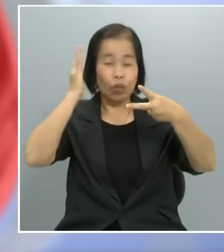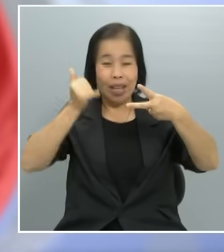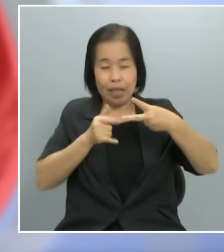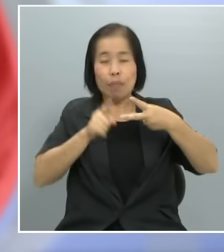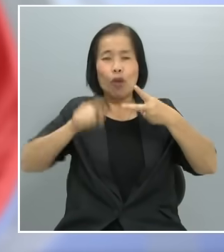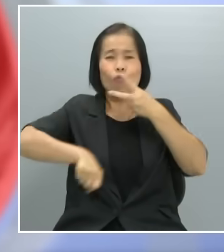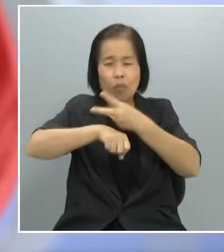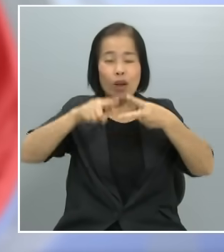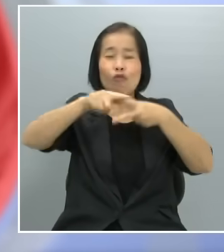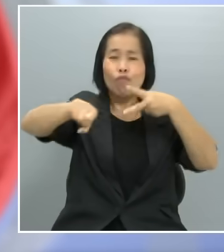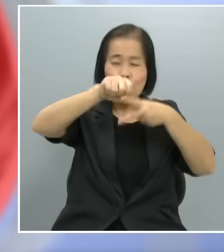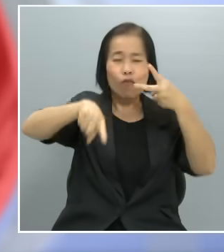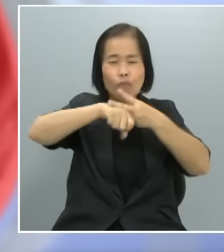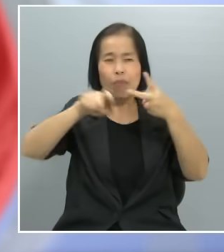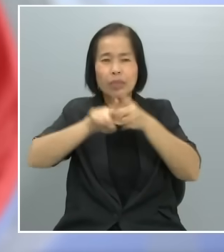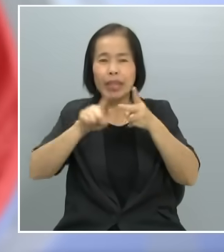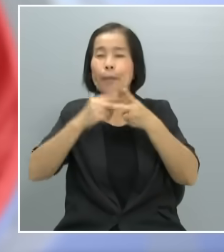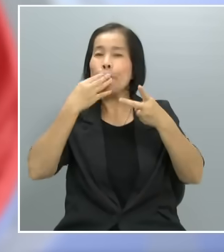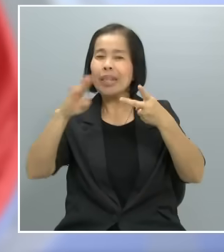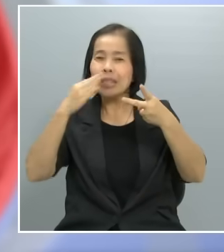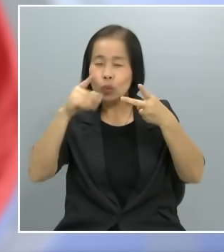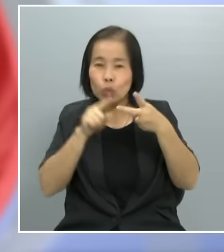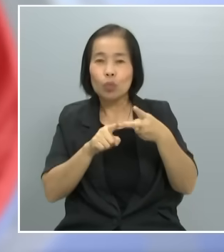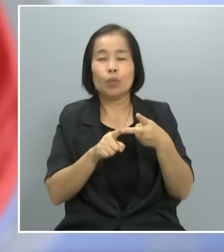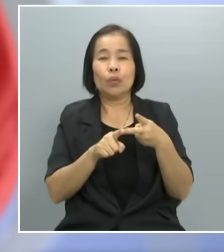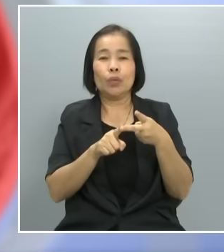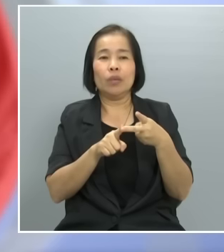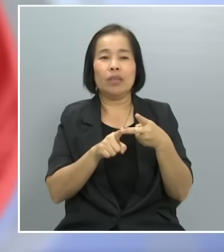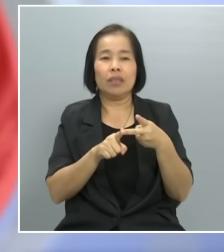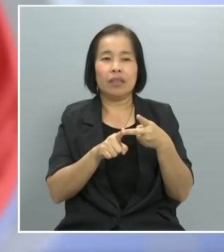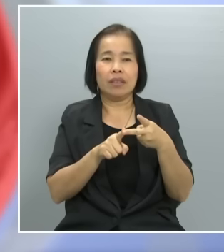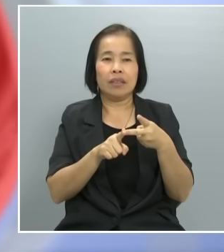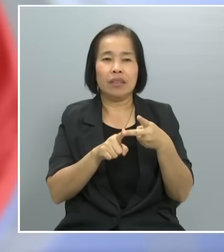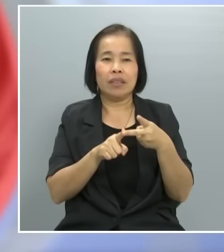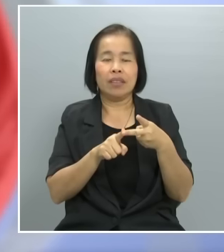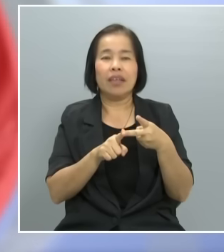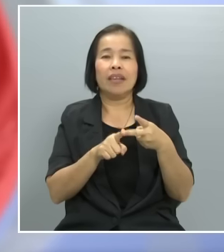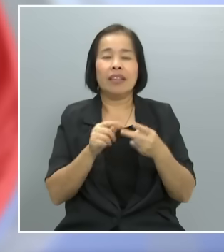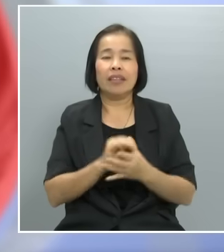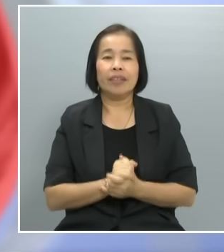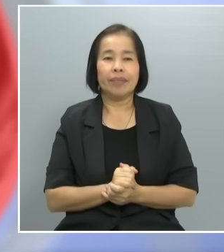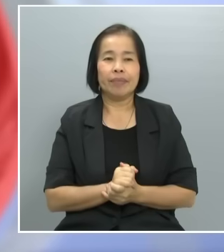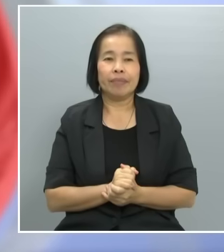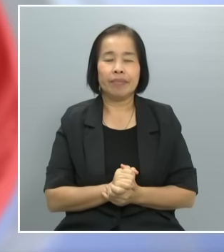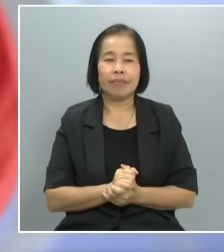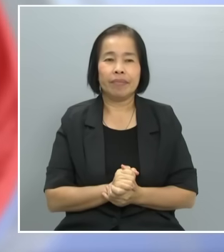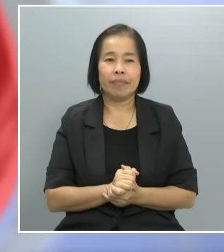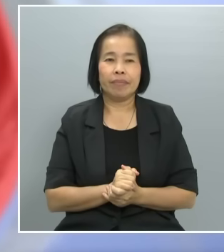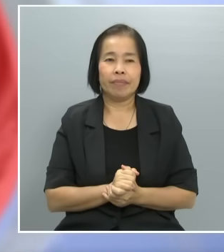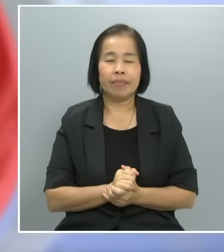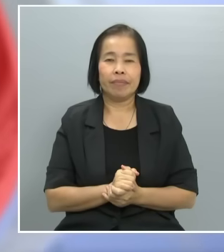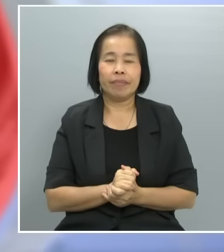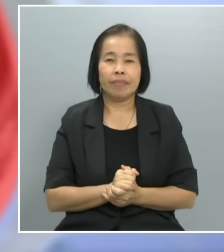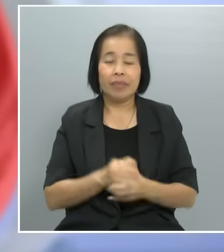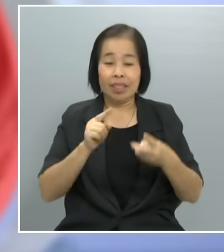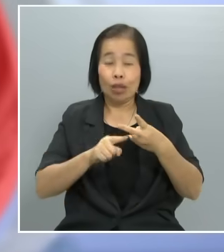มือนกันอยู่บาร์เซโลน่านะครับเนี่ยนะฮะแฟรงกี้เดยองเนี่ยครับคือเป็นคนเนเ